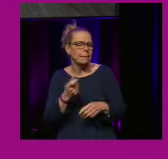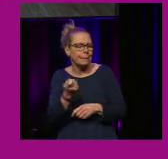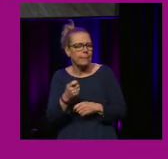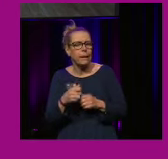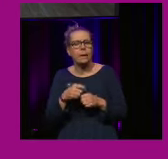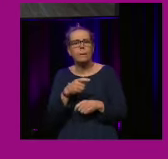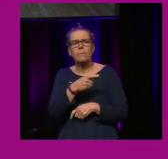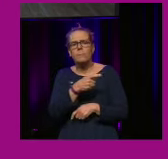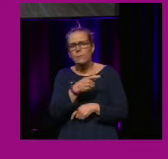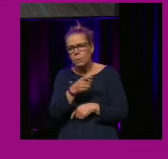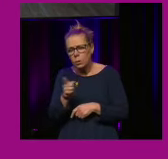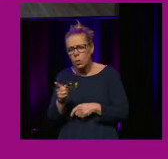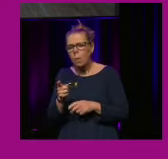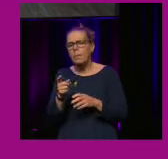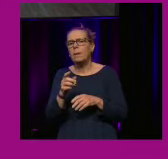deras